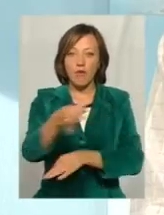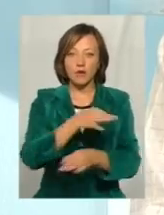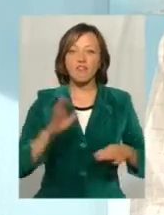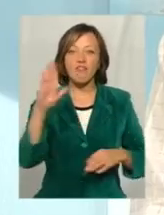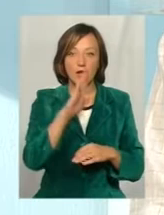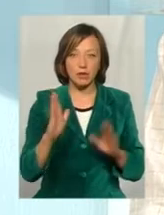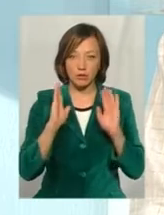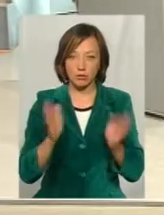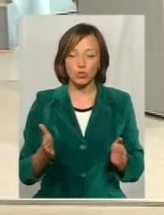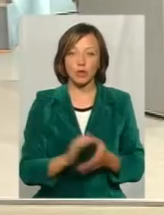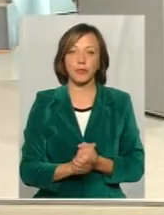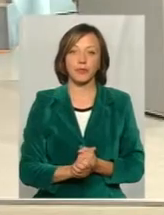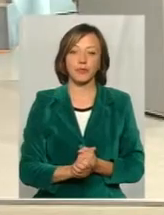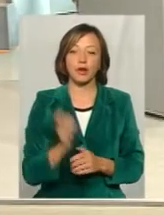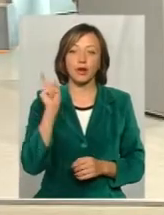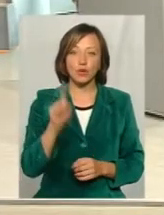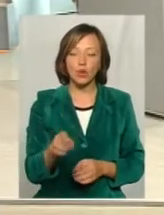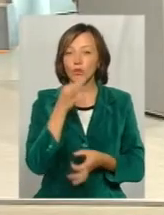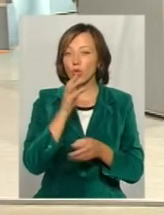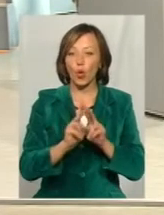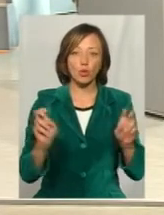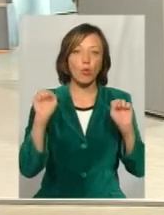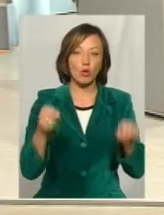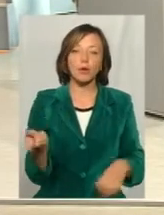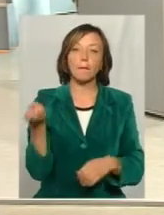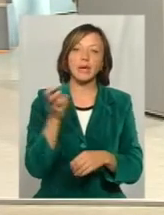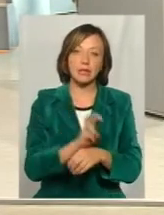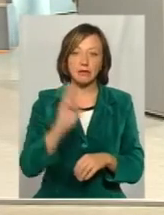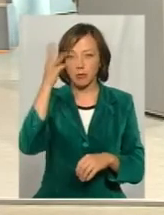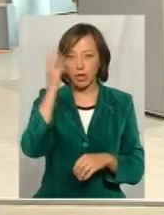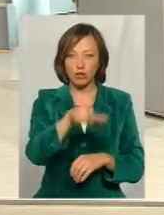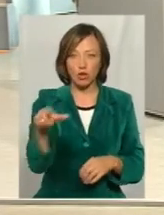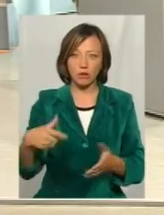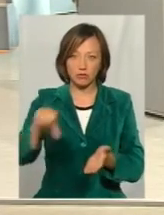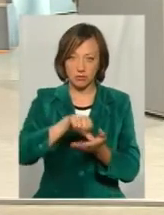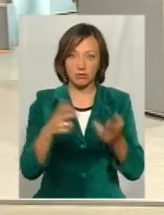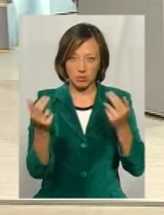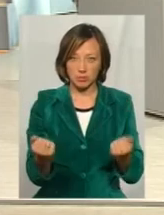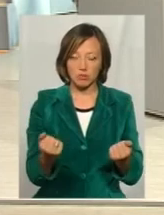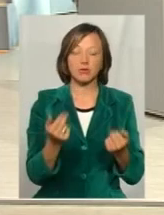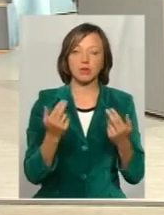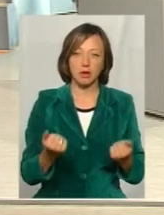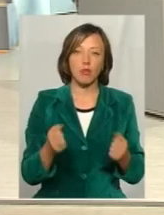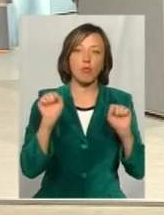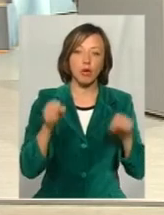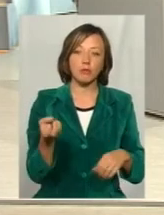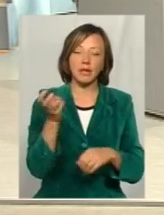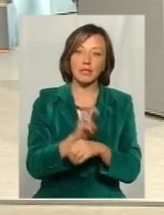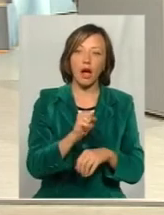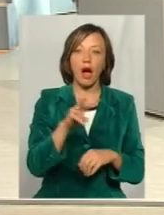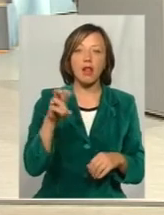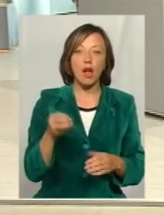так розумію. Ось, тобто тоді будь-хто може прийти, смельничан, і прийняти участь. Правильно? Так, може прийти, але